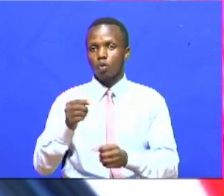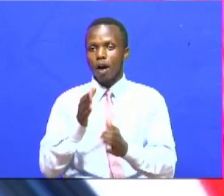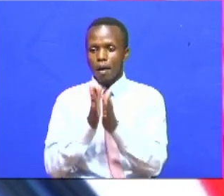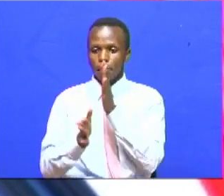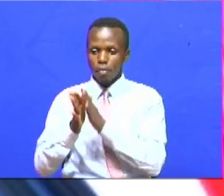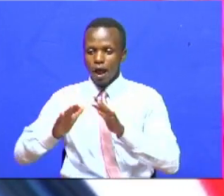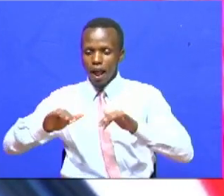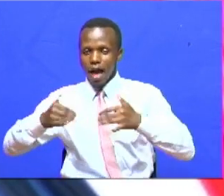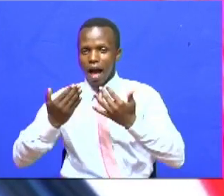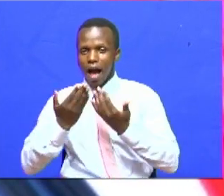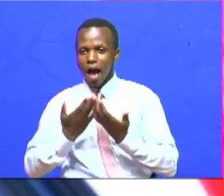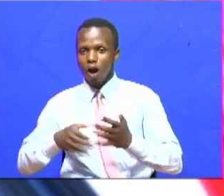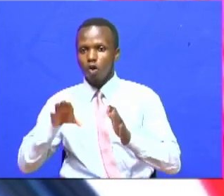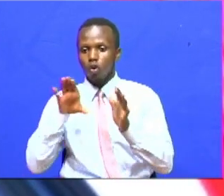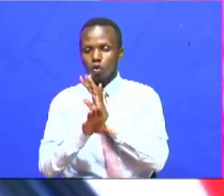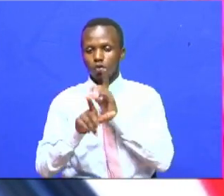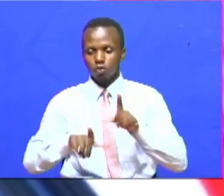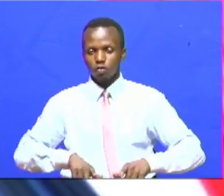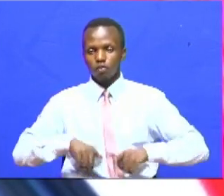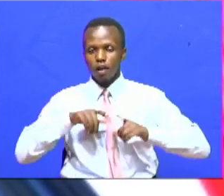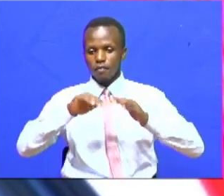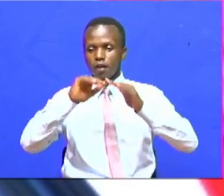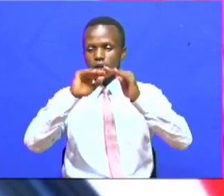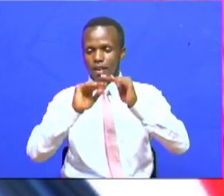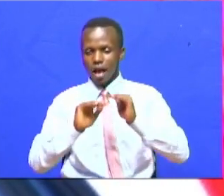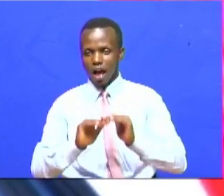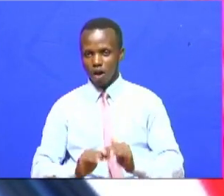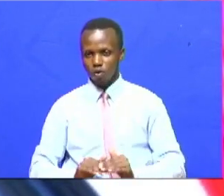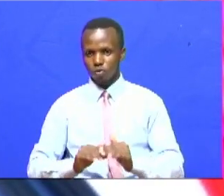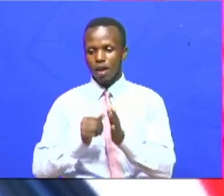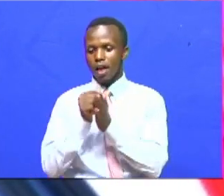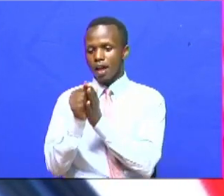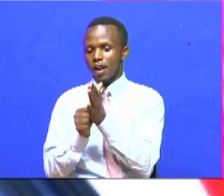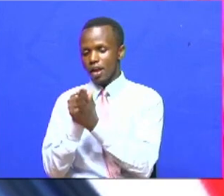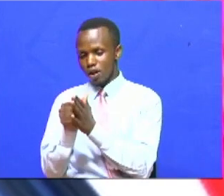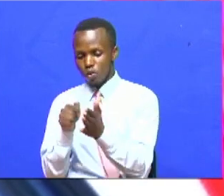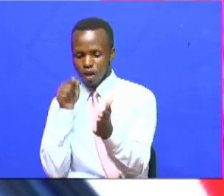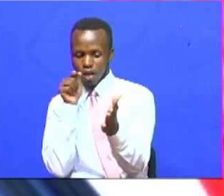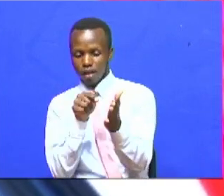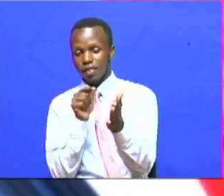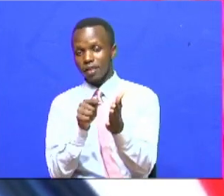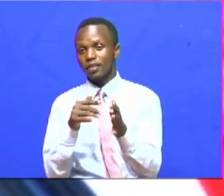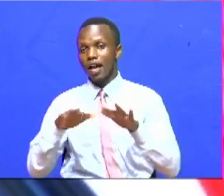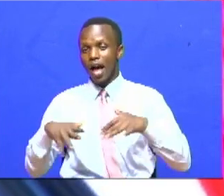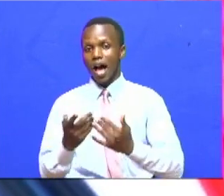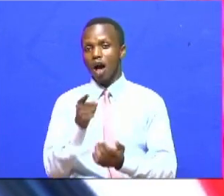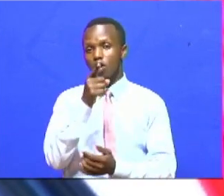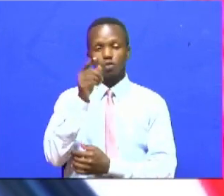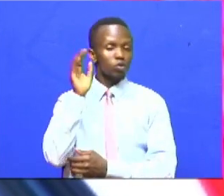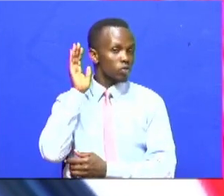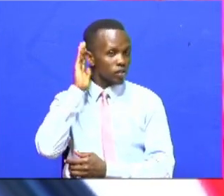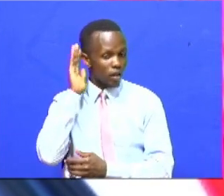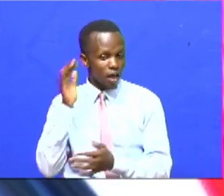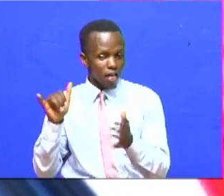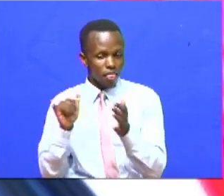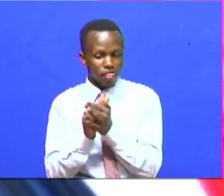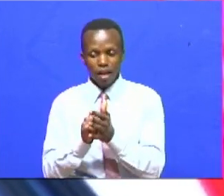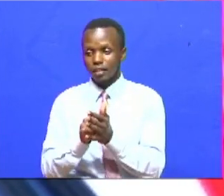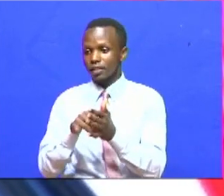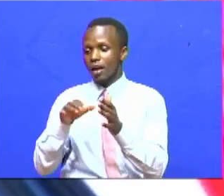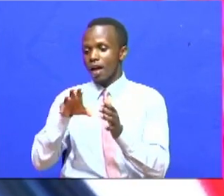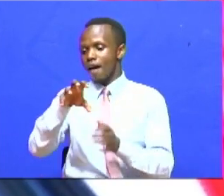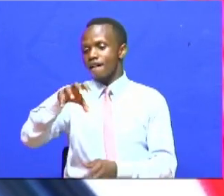vile gharama ya maisha inakuja chini. Hii reli, vile mumesikia, ile nauli munalipa